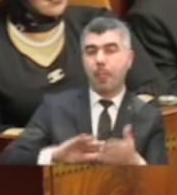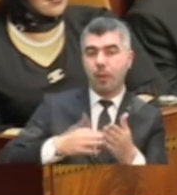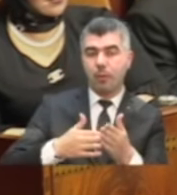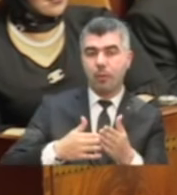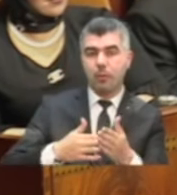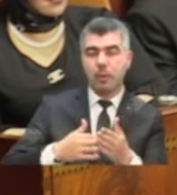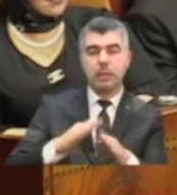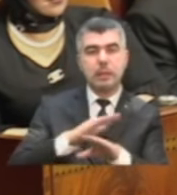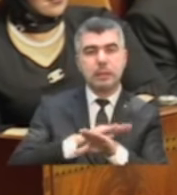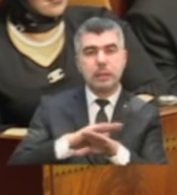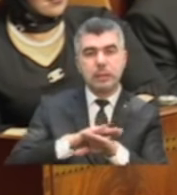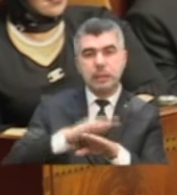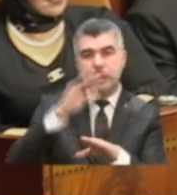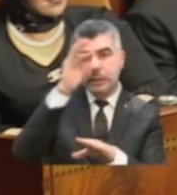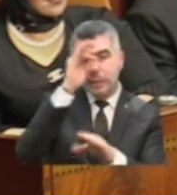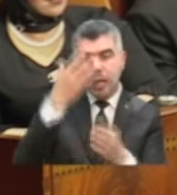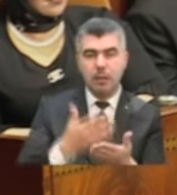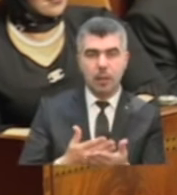السياسية